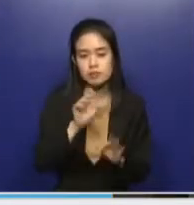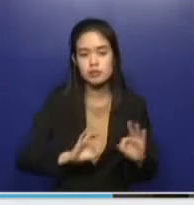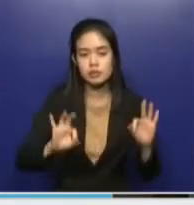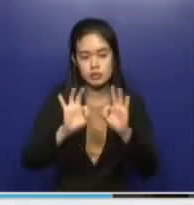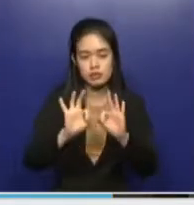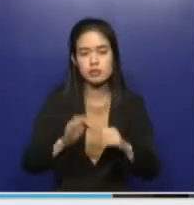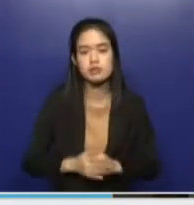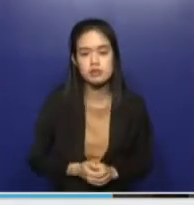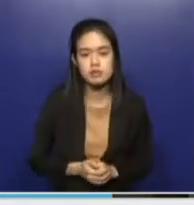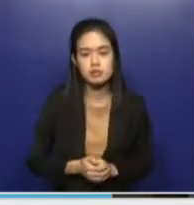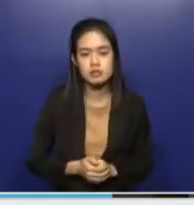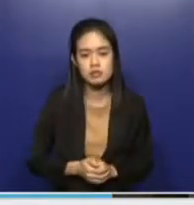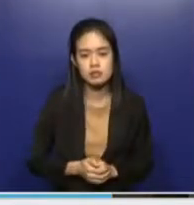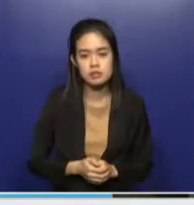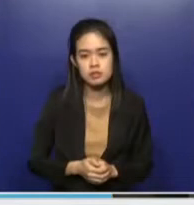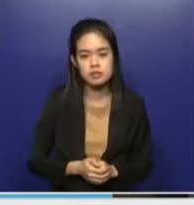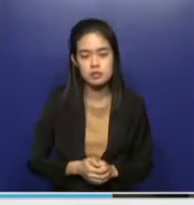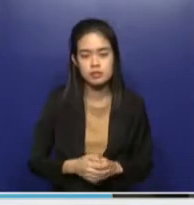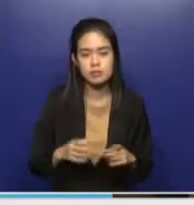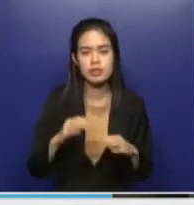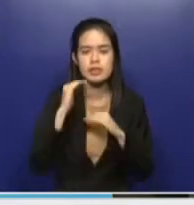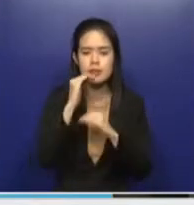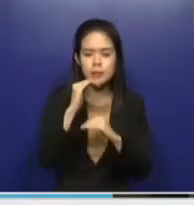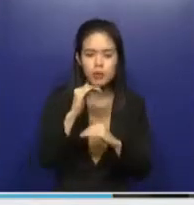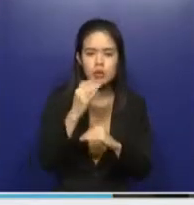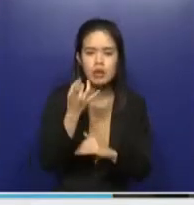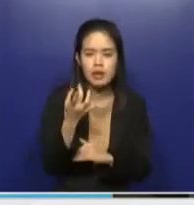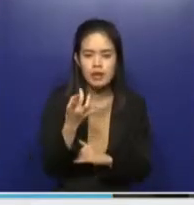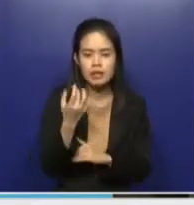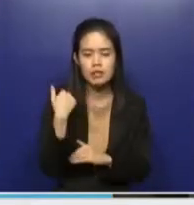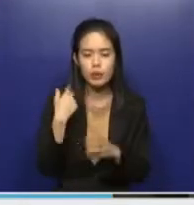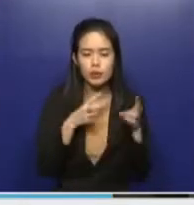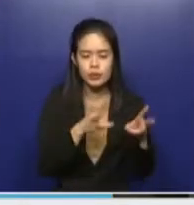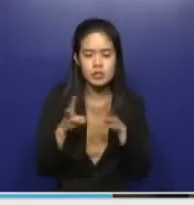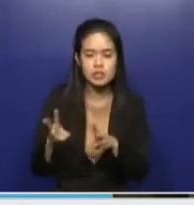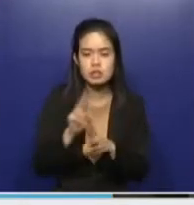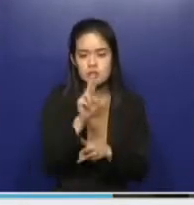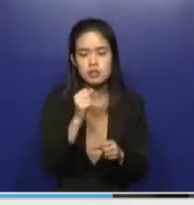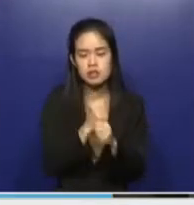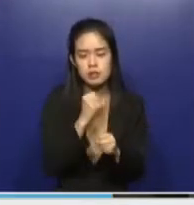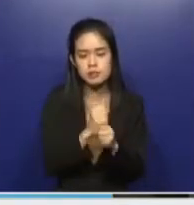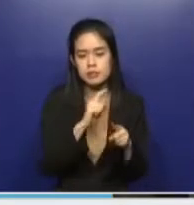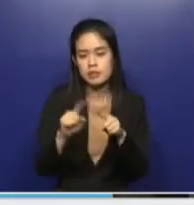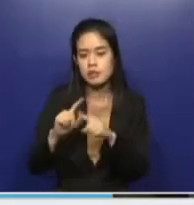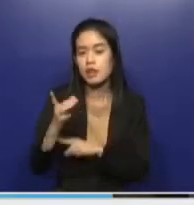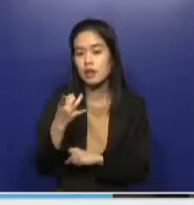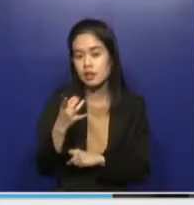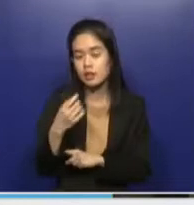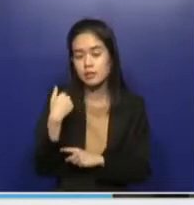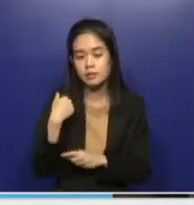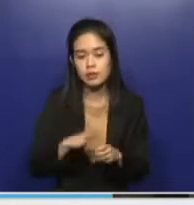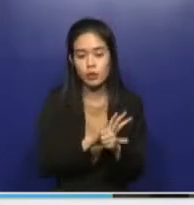ว่าข้อกำหนดระบบกลไกการควบคุมจนถึงการเฝ้าระวังของการแพร่ระบ